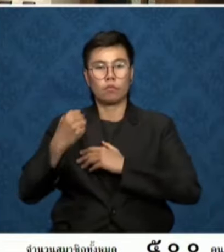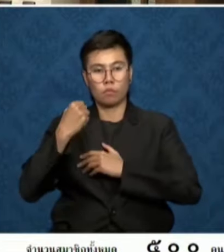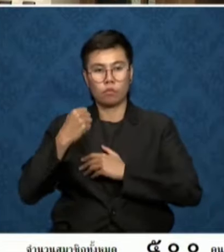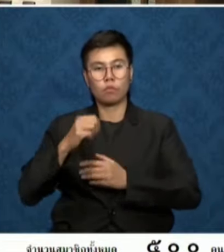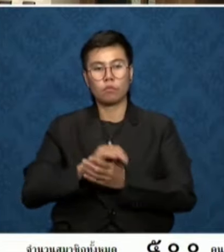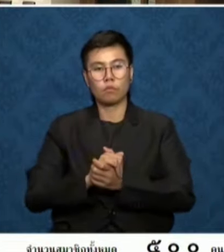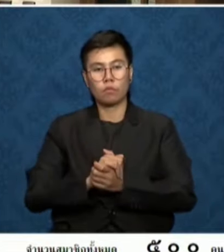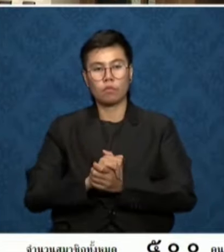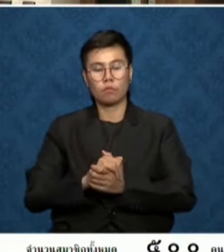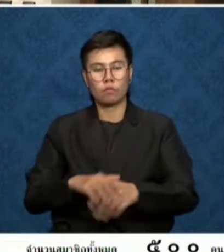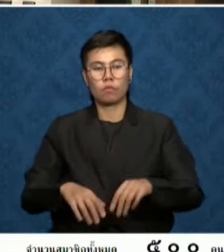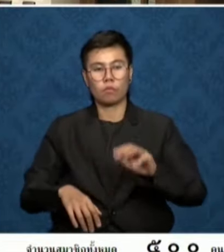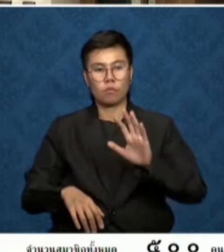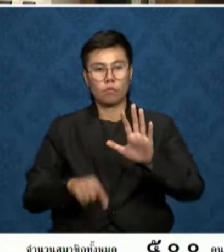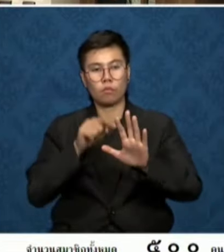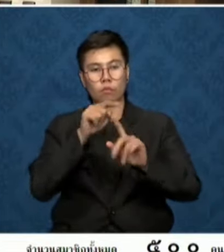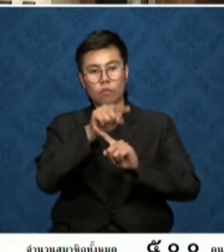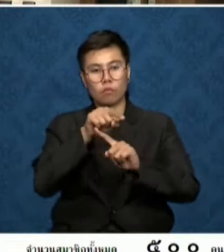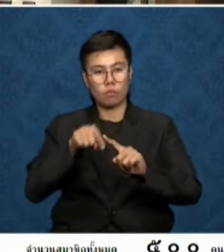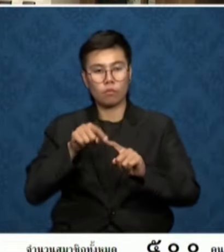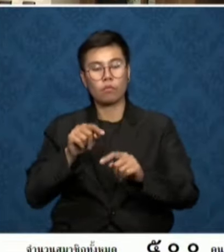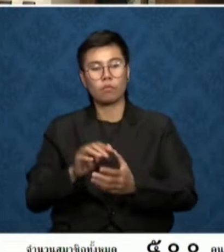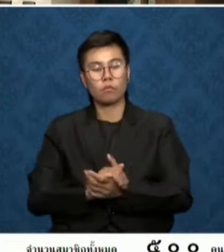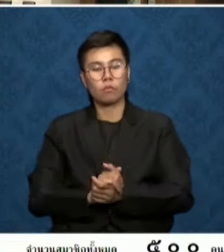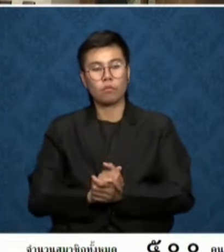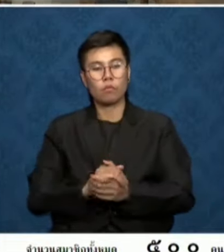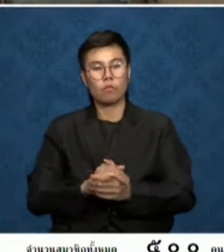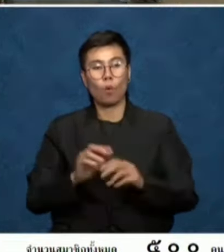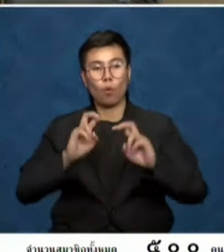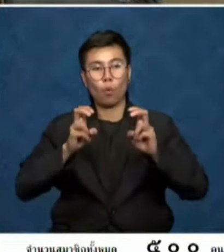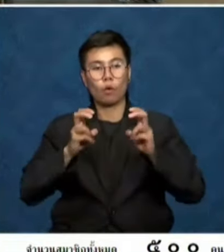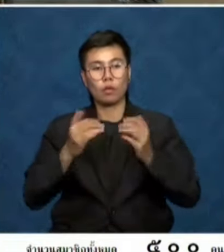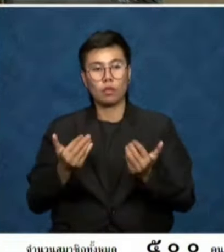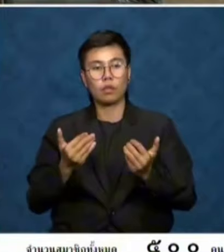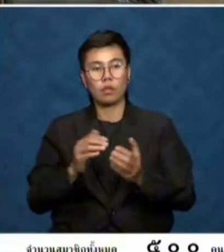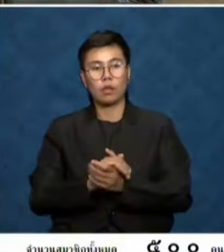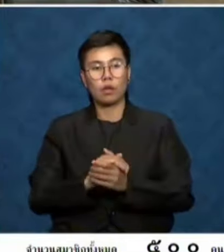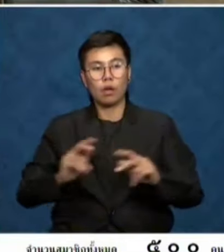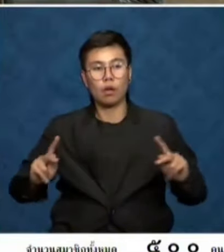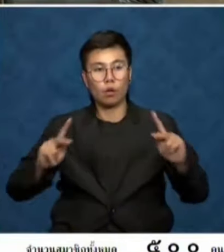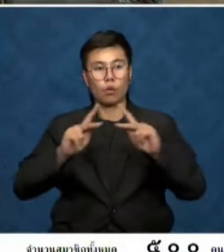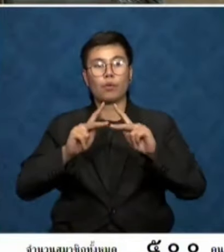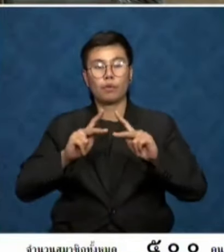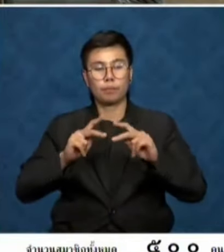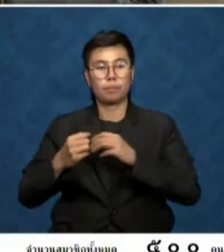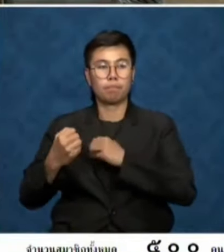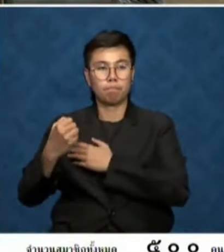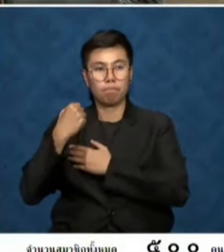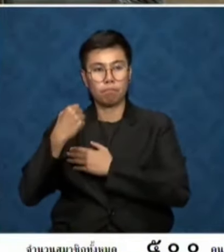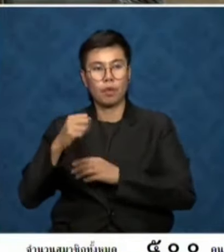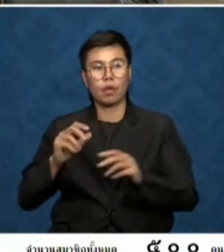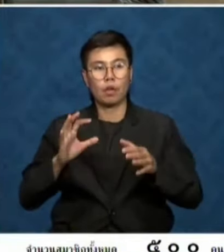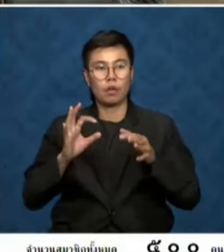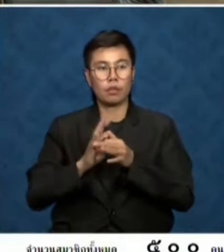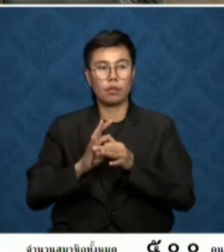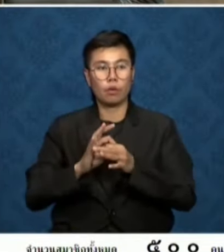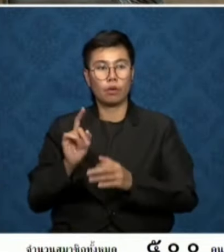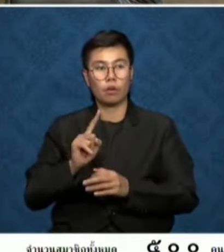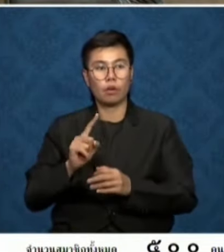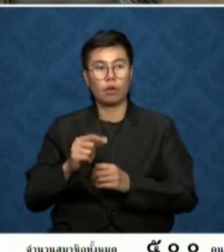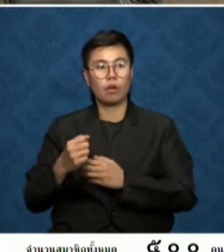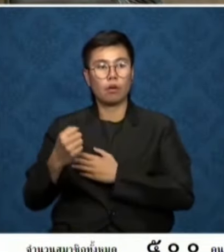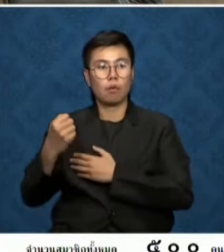ที่ 5% นั้นประเด็นมันอยู่ตรงนี้ค่ะท่านประธานเนื่องจากกระทรวงพลังงานเนี่ยเป็นกระทรวงนึงที่เกี่ยวข้องกับความ